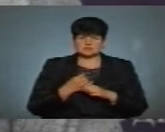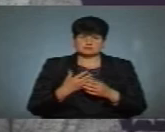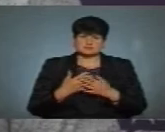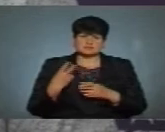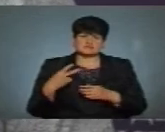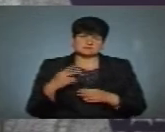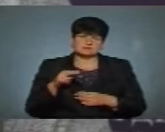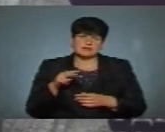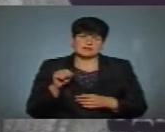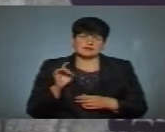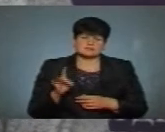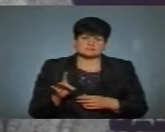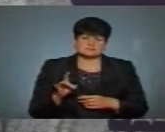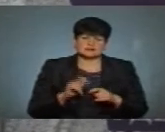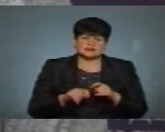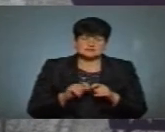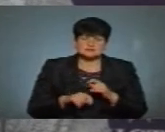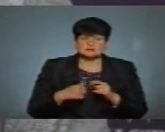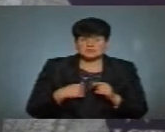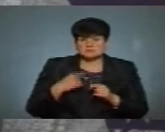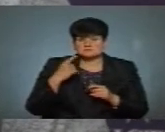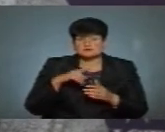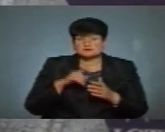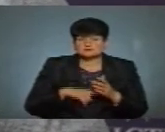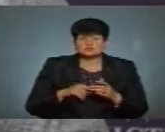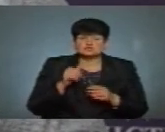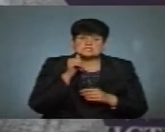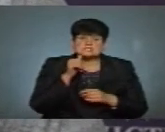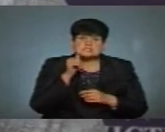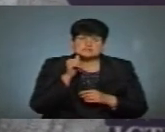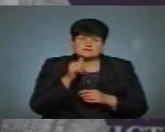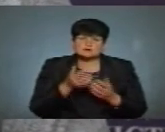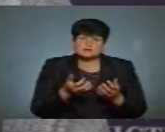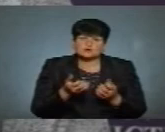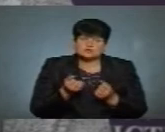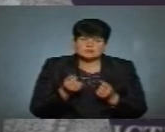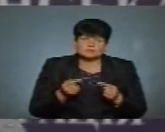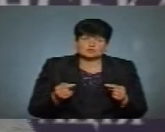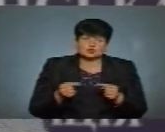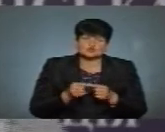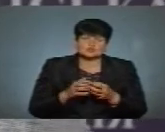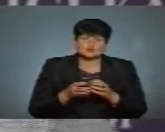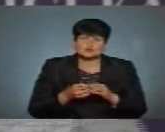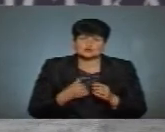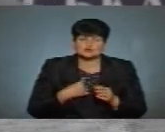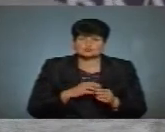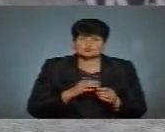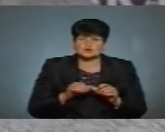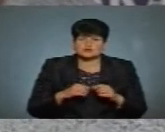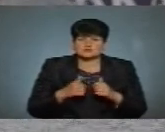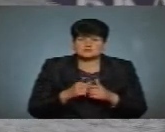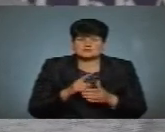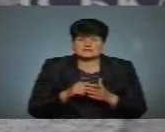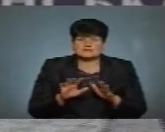20 ПЛР-тестів. І ми сподіваємося, що десь завтра вже ми отримаємо остаточні результати. У нас відбулася комісія з питань